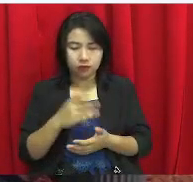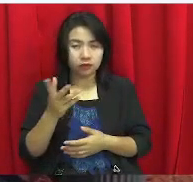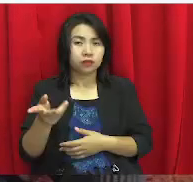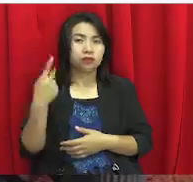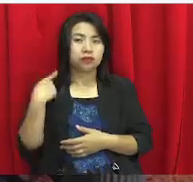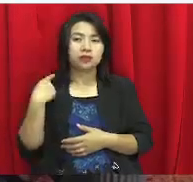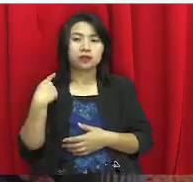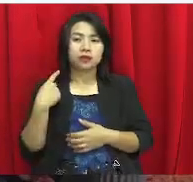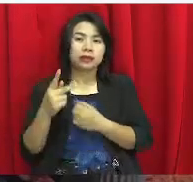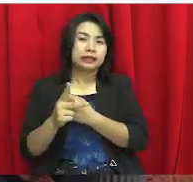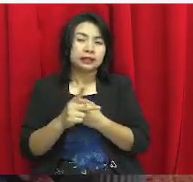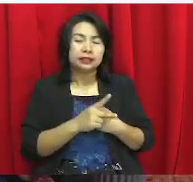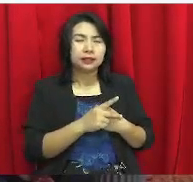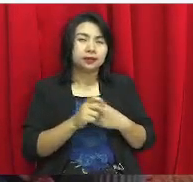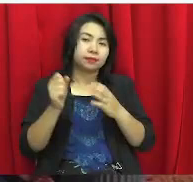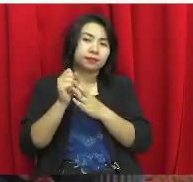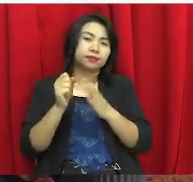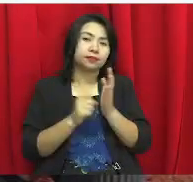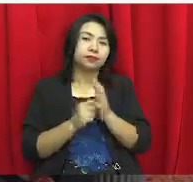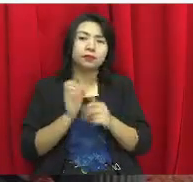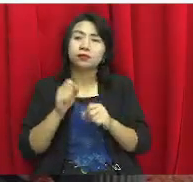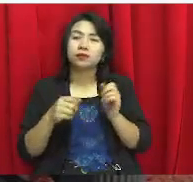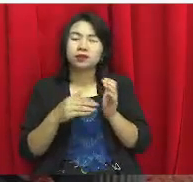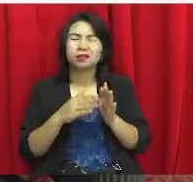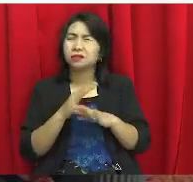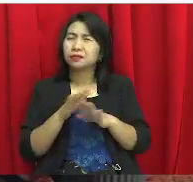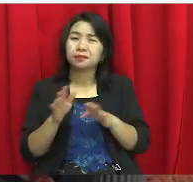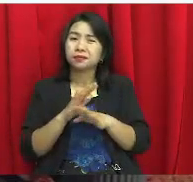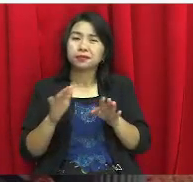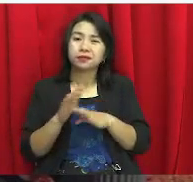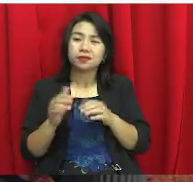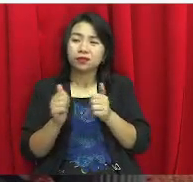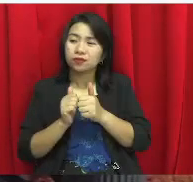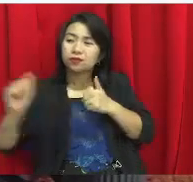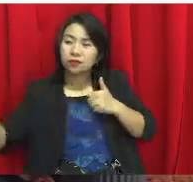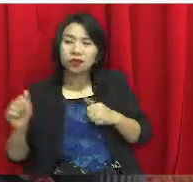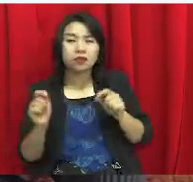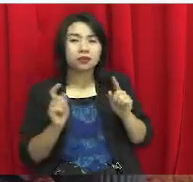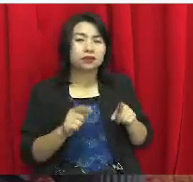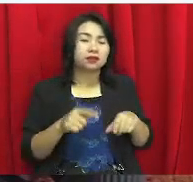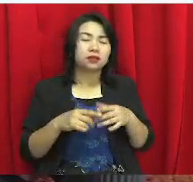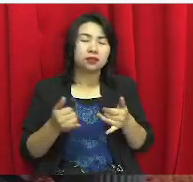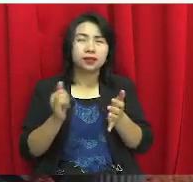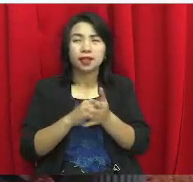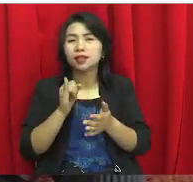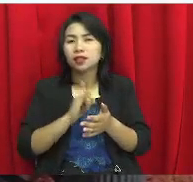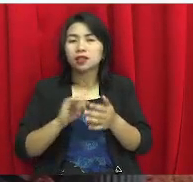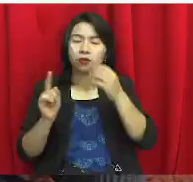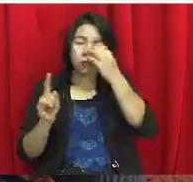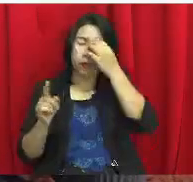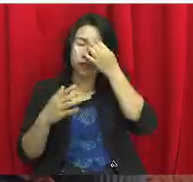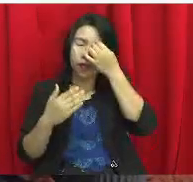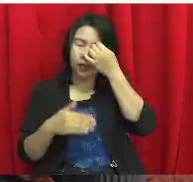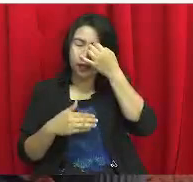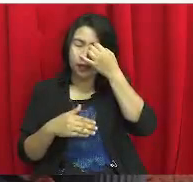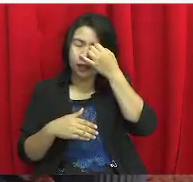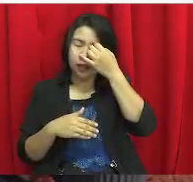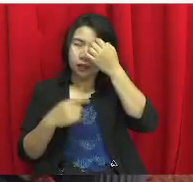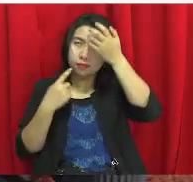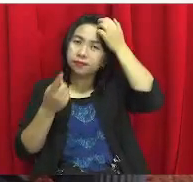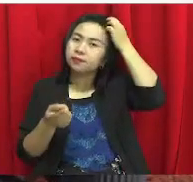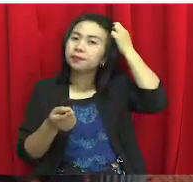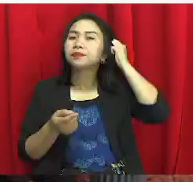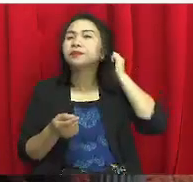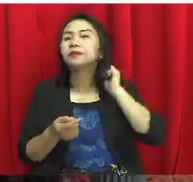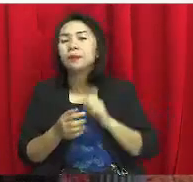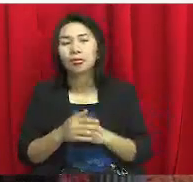na tinuturo ng salita ng Diyos. Kaya huwag kang lalayo dito, kasi ito yung susi para sa isang maganda at maayos na paglilingkod mo